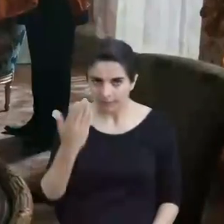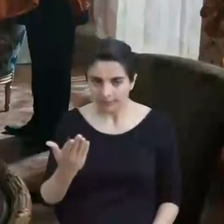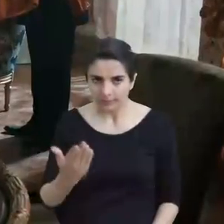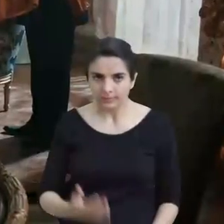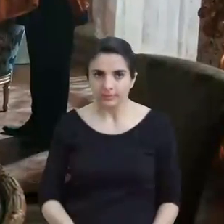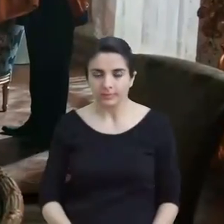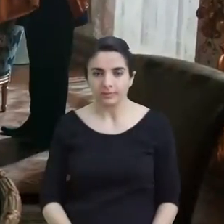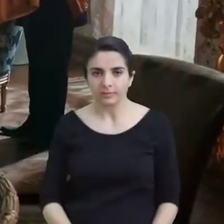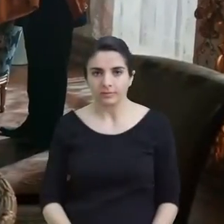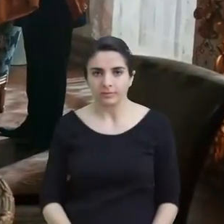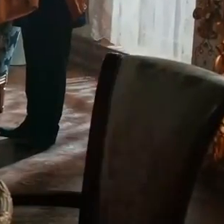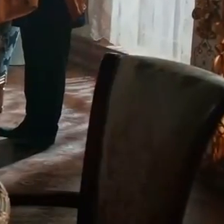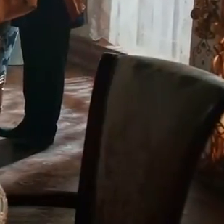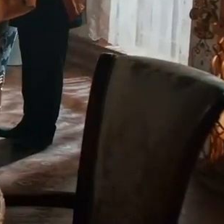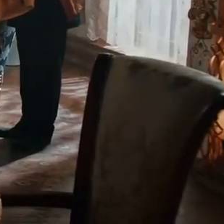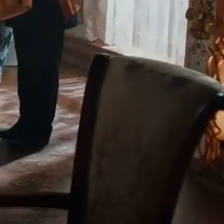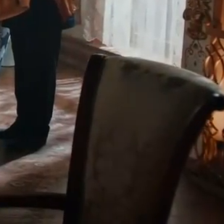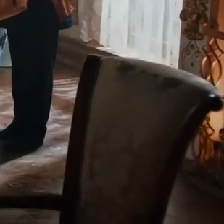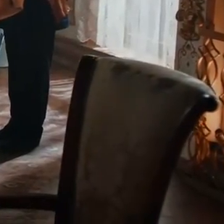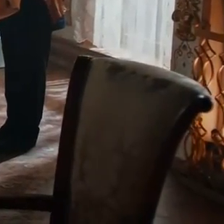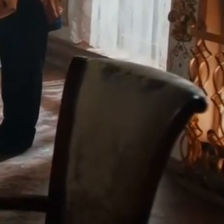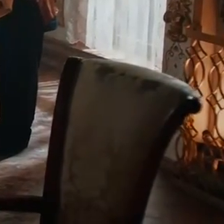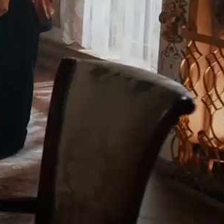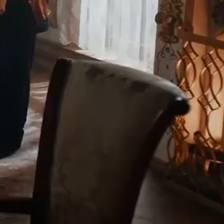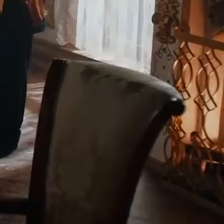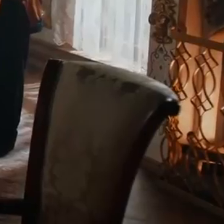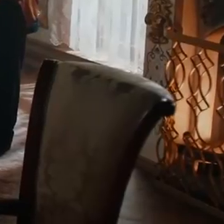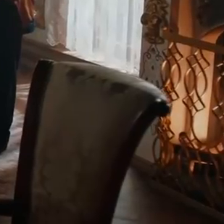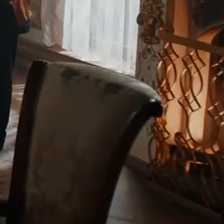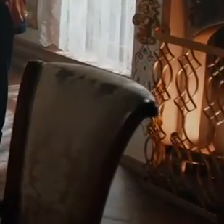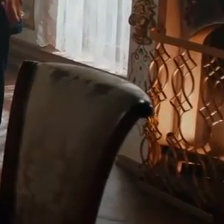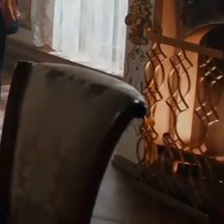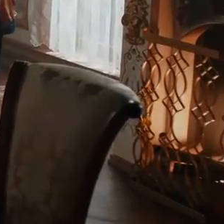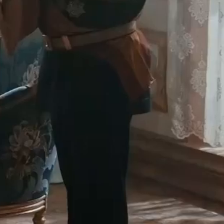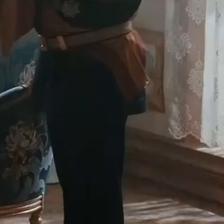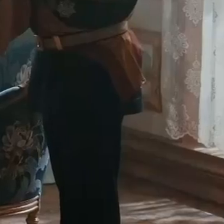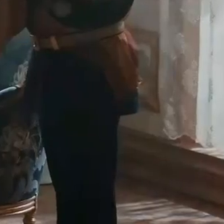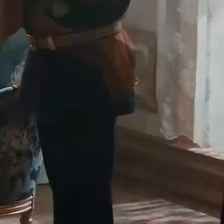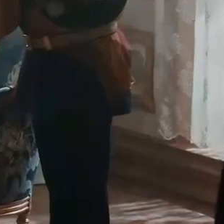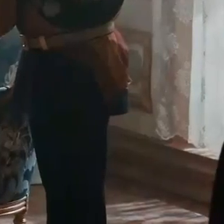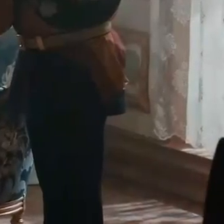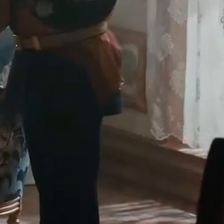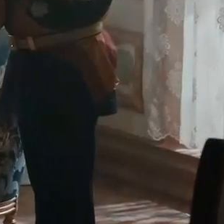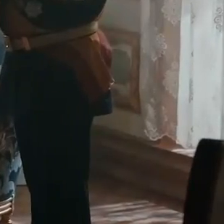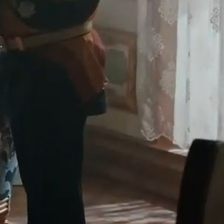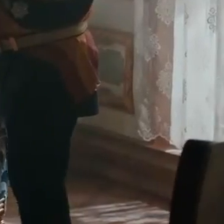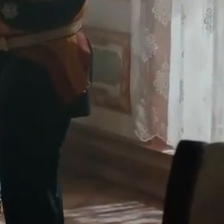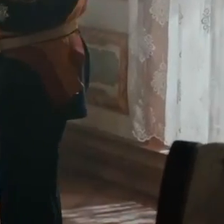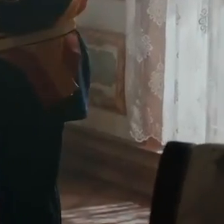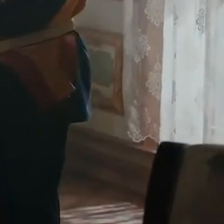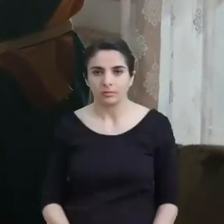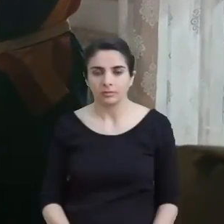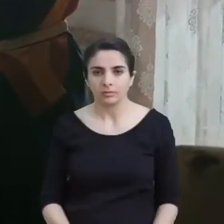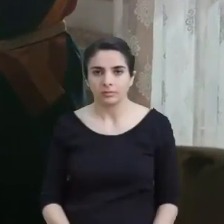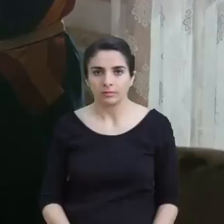Sultanım. O da eğildi, çıkıyor. Sadrazam sultanın bir iki adım gerisinde, hala elinde Kur'an'la. Sultan ona